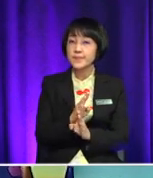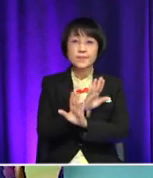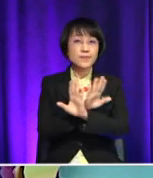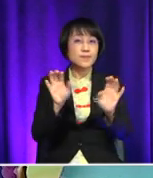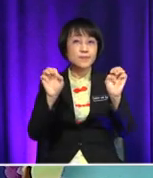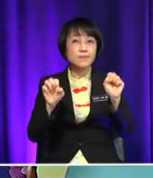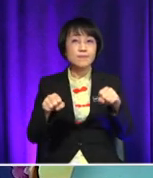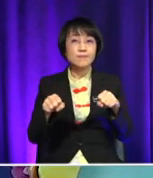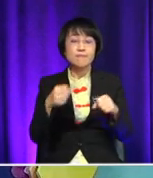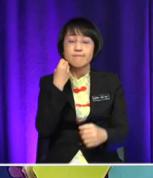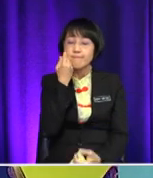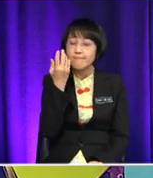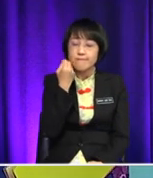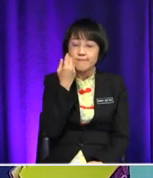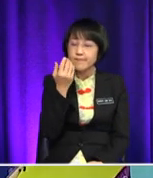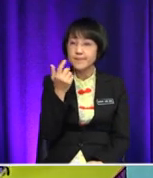juga